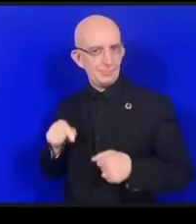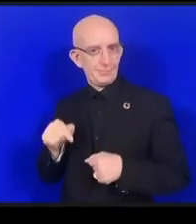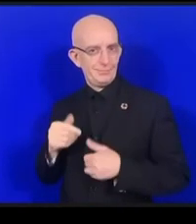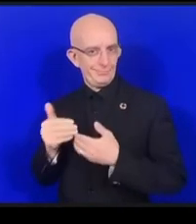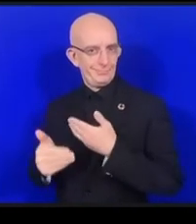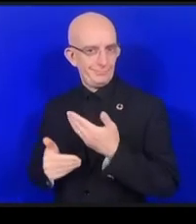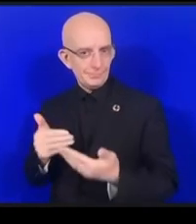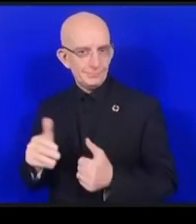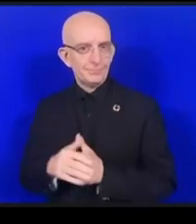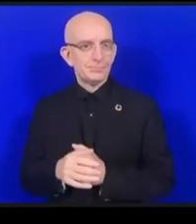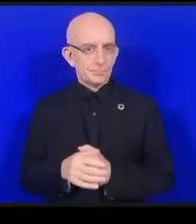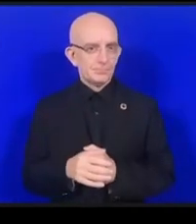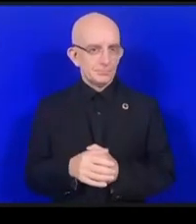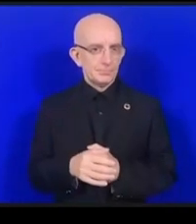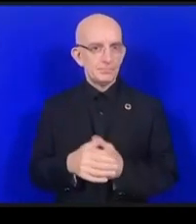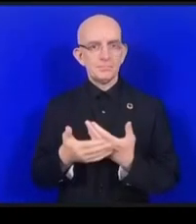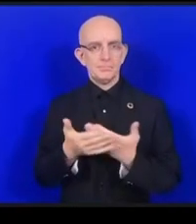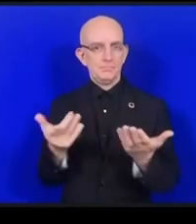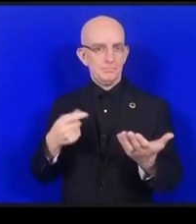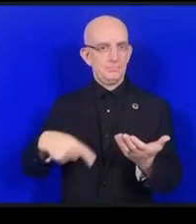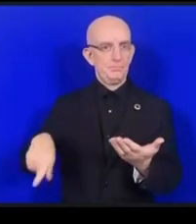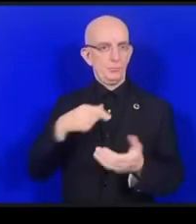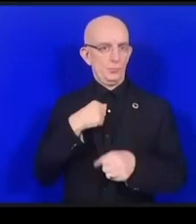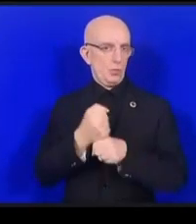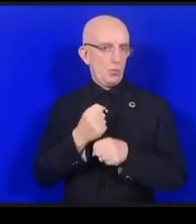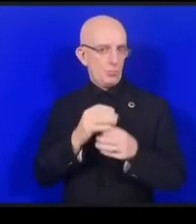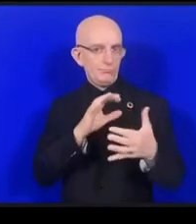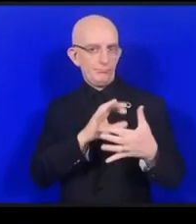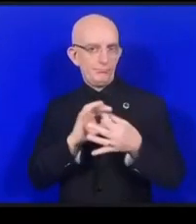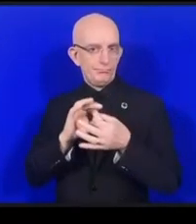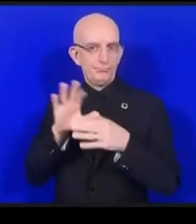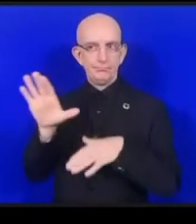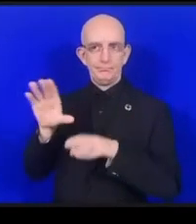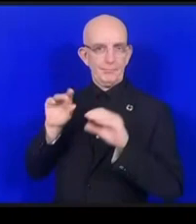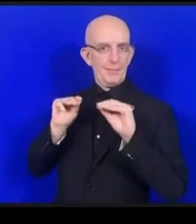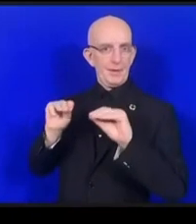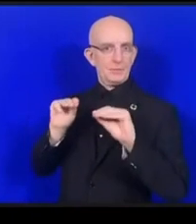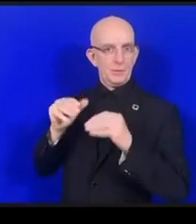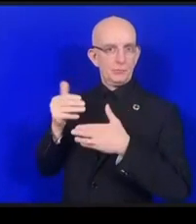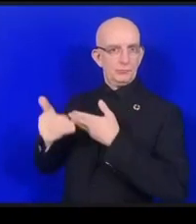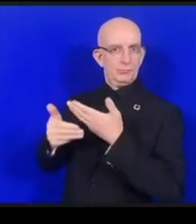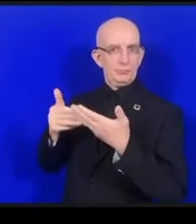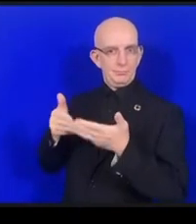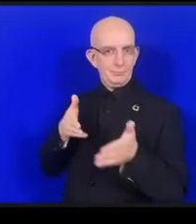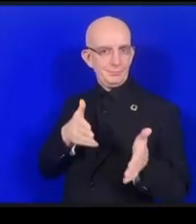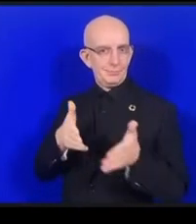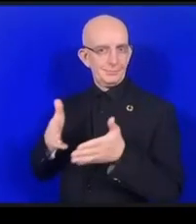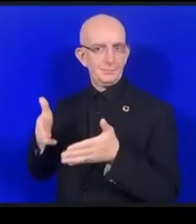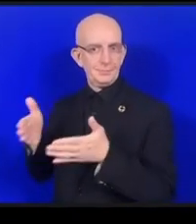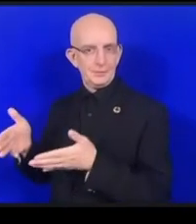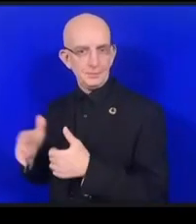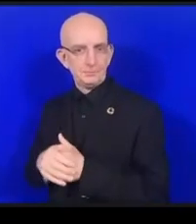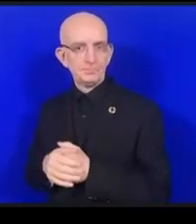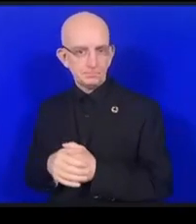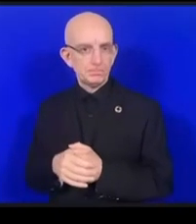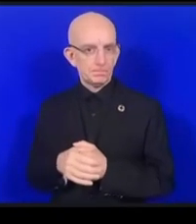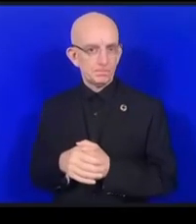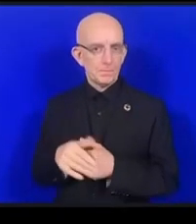системами и разрабатываются подобные стандарты в соответствии с разделом